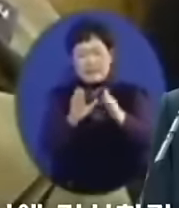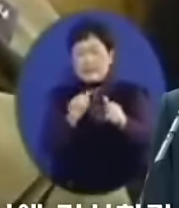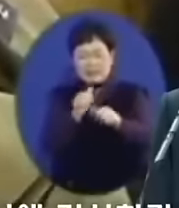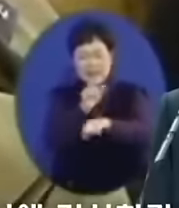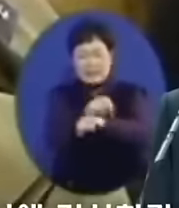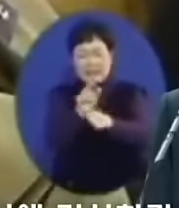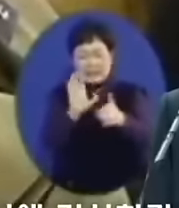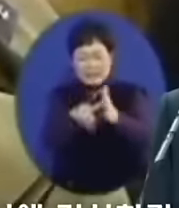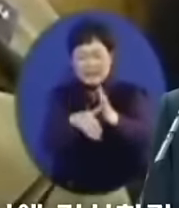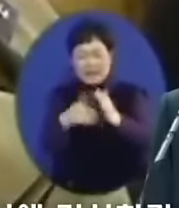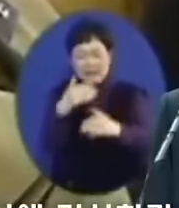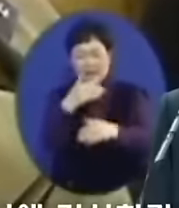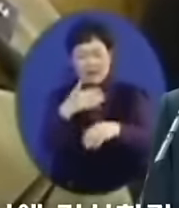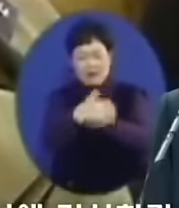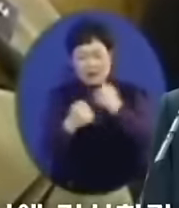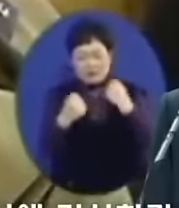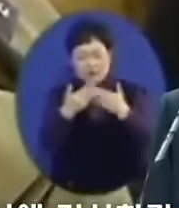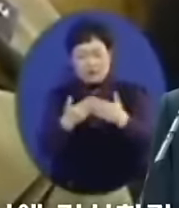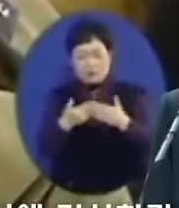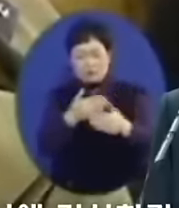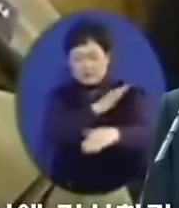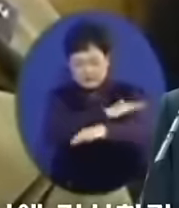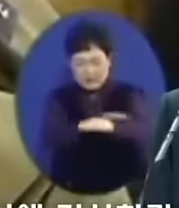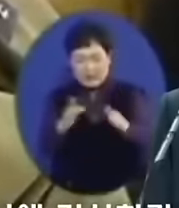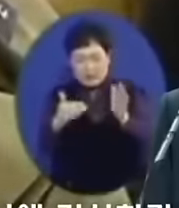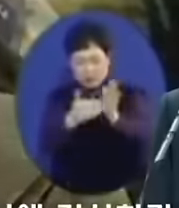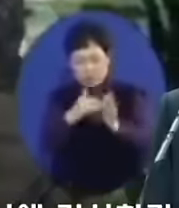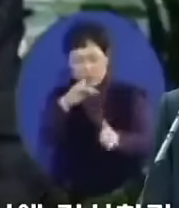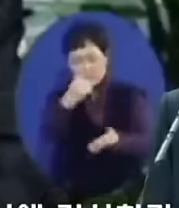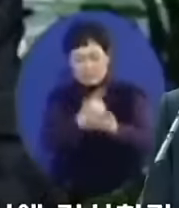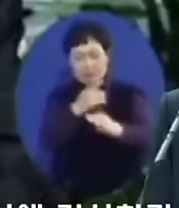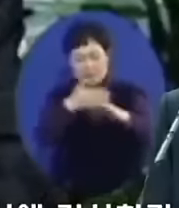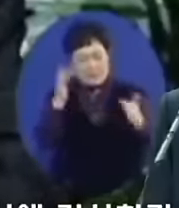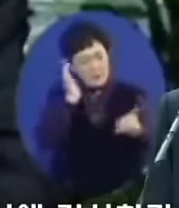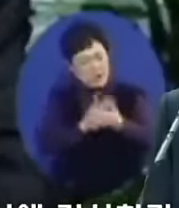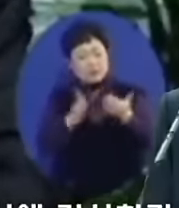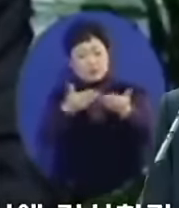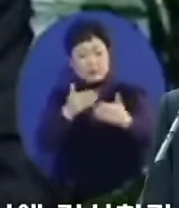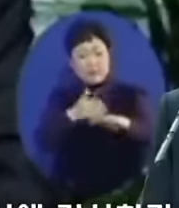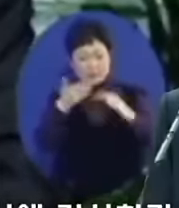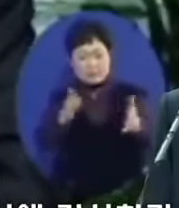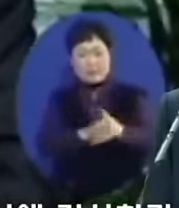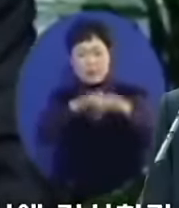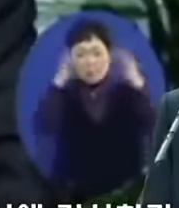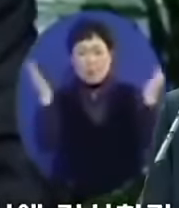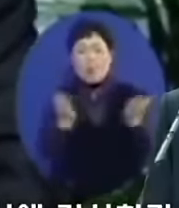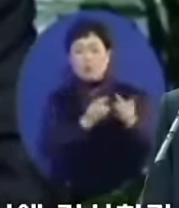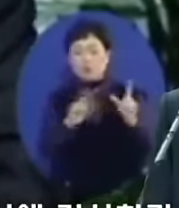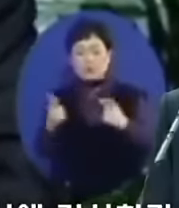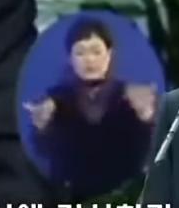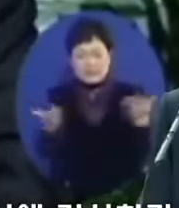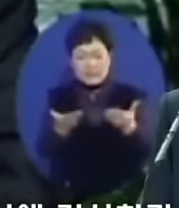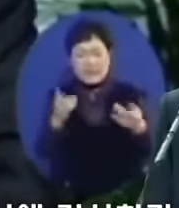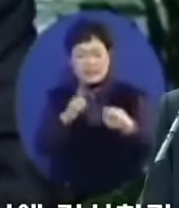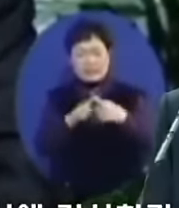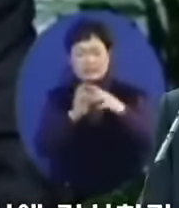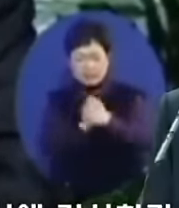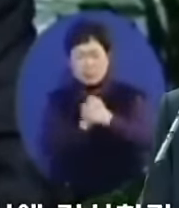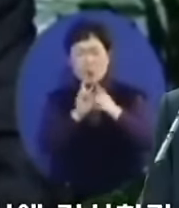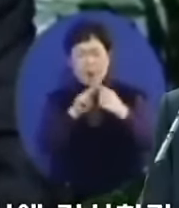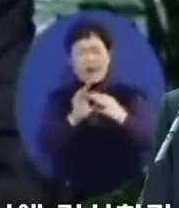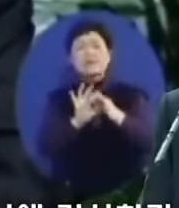집에 돌아오면 무사히 돌아오게 되었음을 감사합니다. 오늘 평안을 주신 것을 감사합니다. 모든 사건을 기도하고